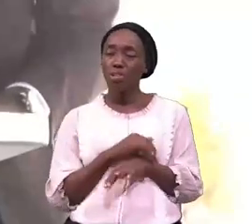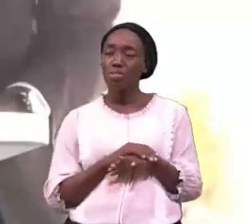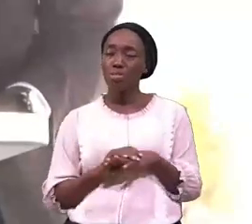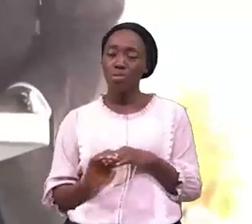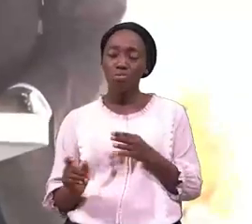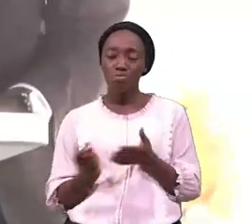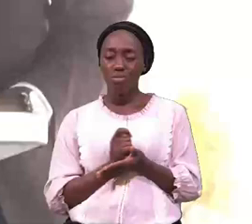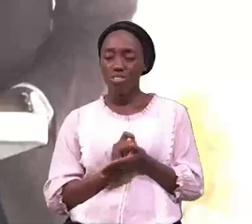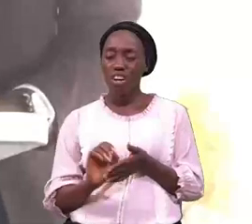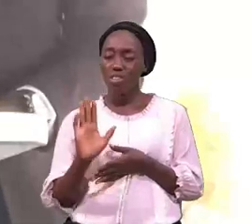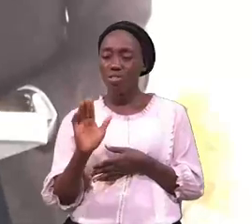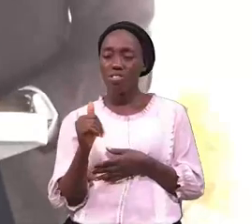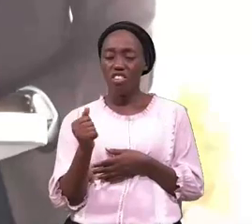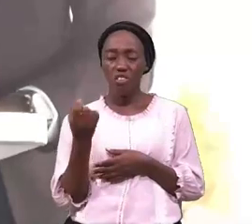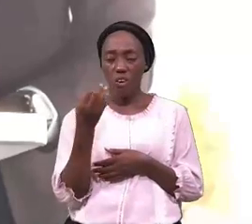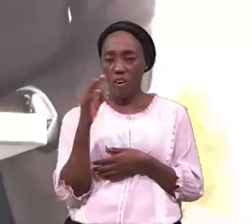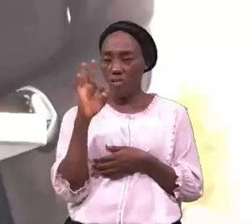Ne t'efface pas.